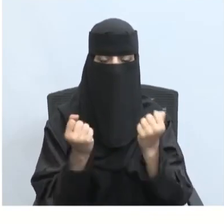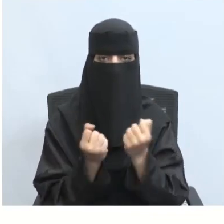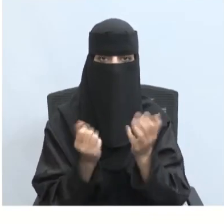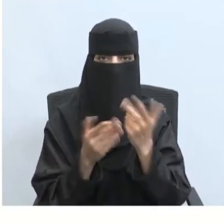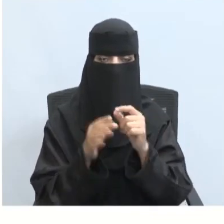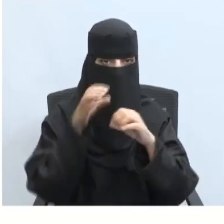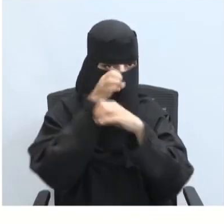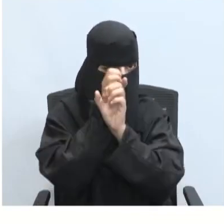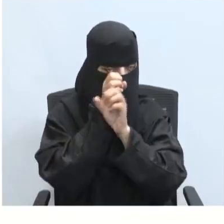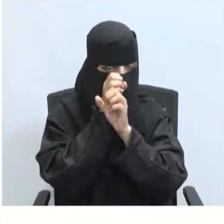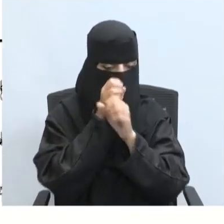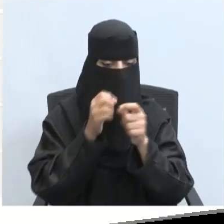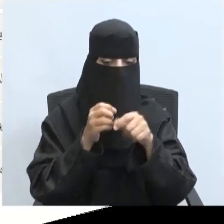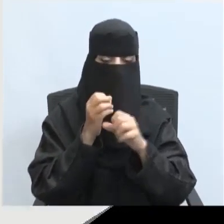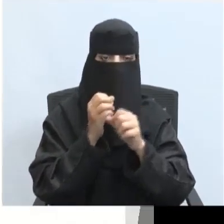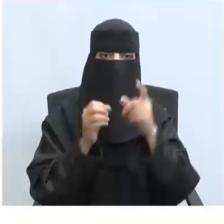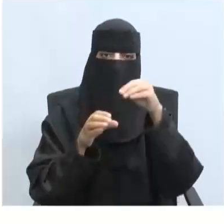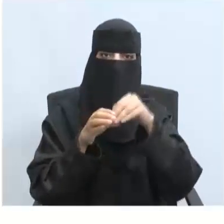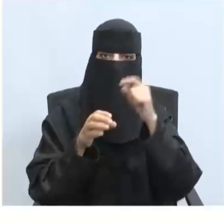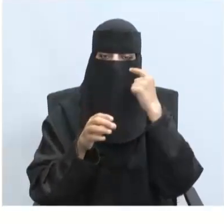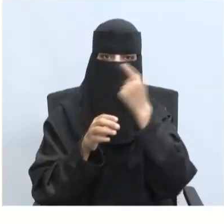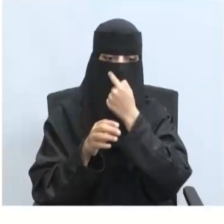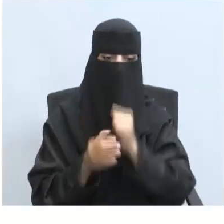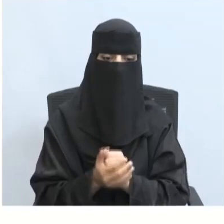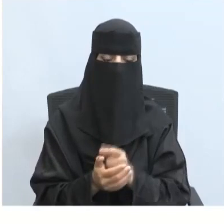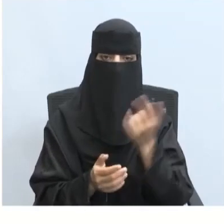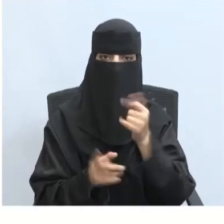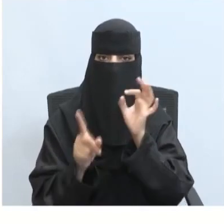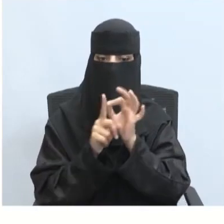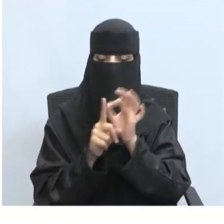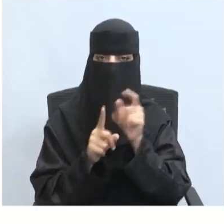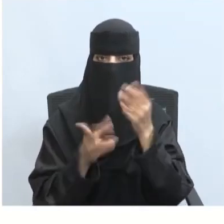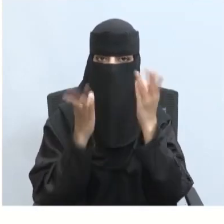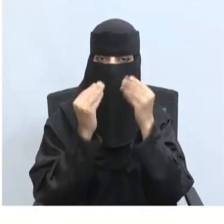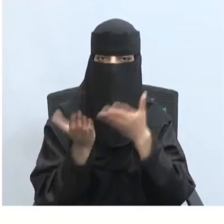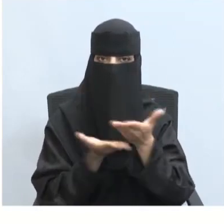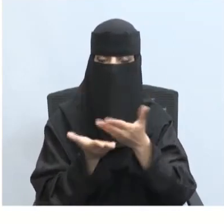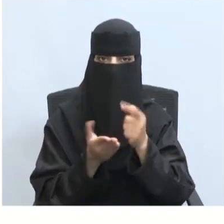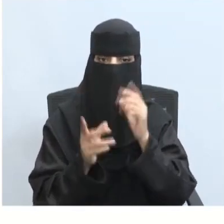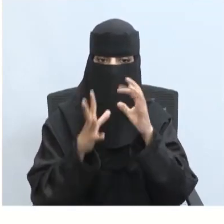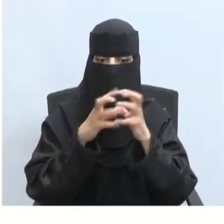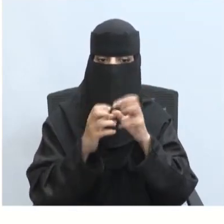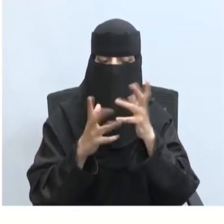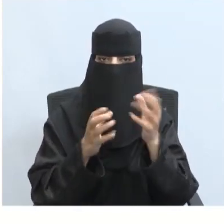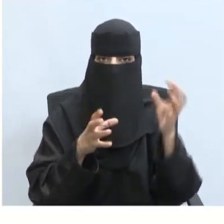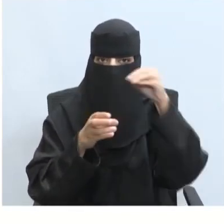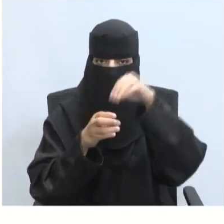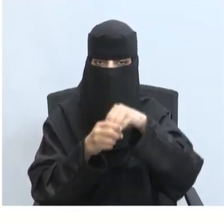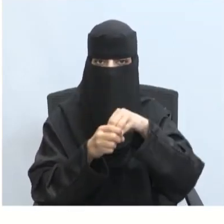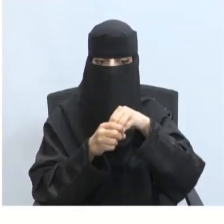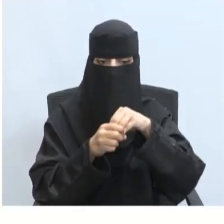العدسات والعدسات في العينين اهم الاهداف التي سنتناولها نصف كيف